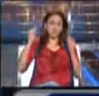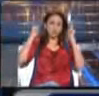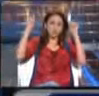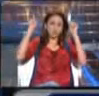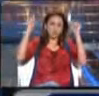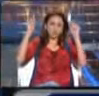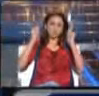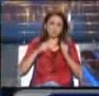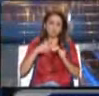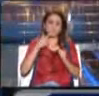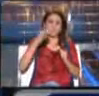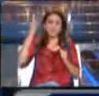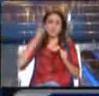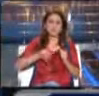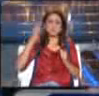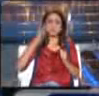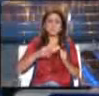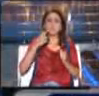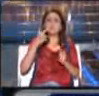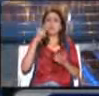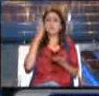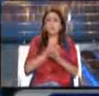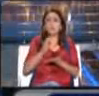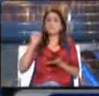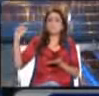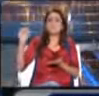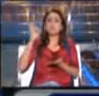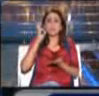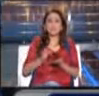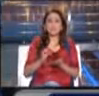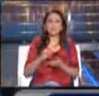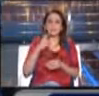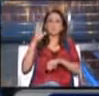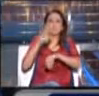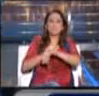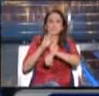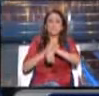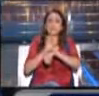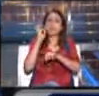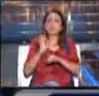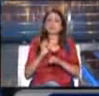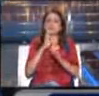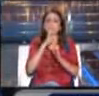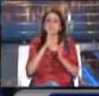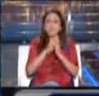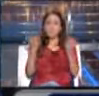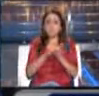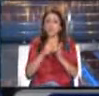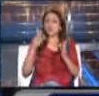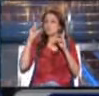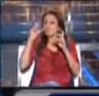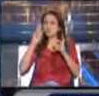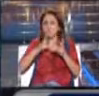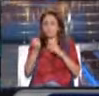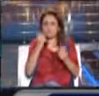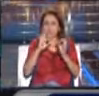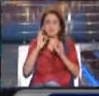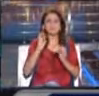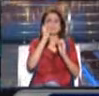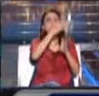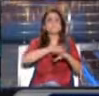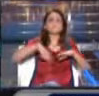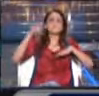يعني اصرارا على الحصول على حقوقهم من اخرين بالأدلة. اضطرتهم الظروف بالادله مش بالوقفات ولا بالاحتجاجات، كل واحد وجهه نظره. انا